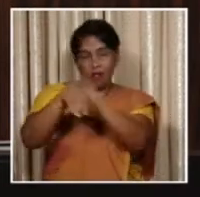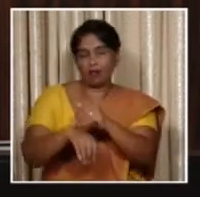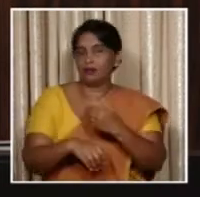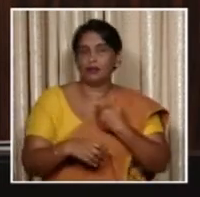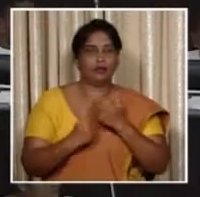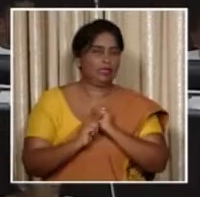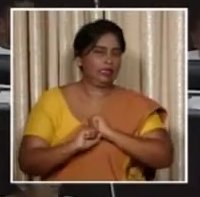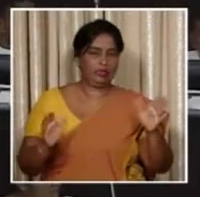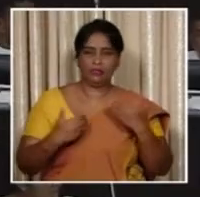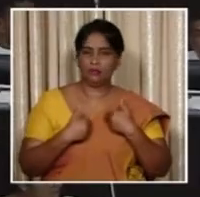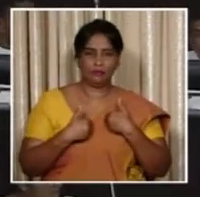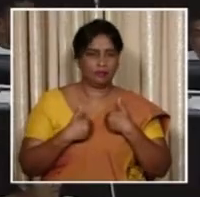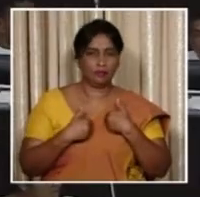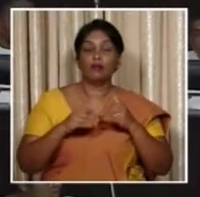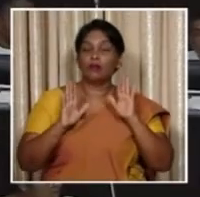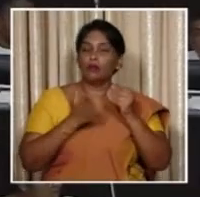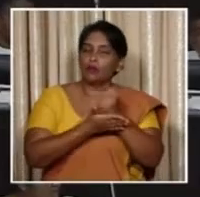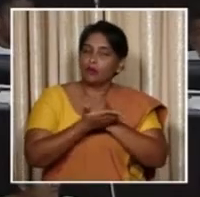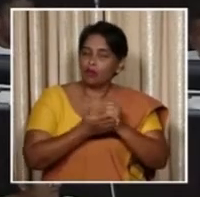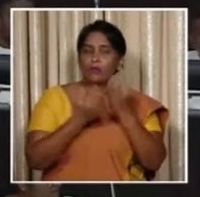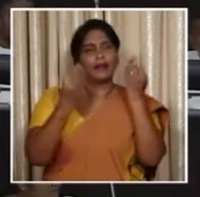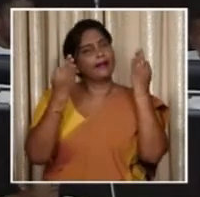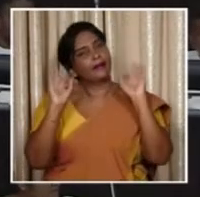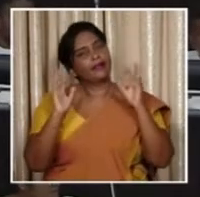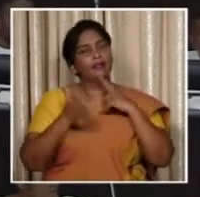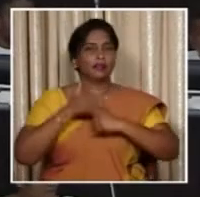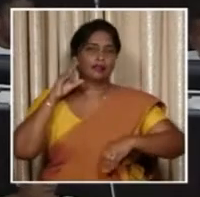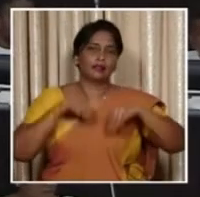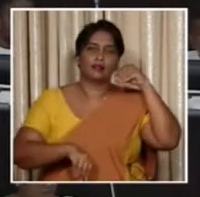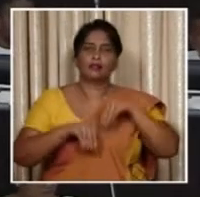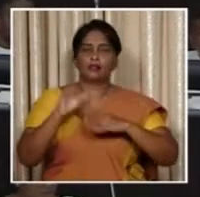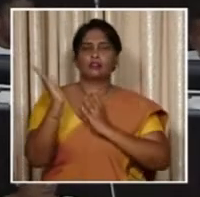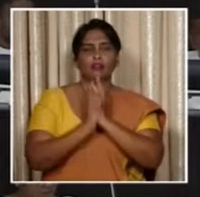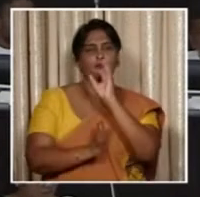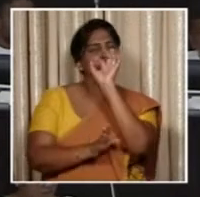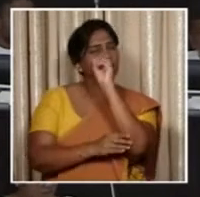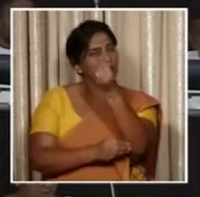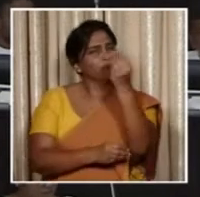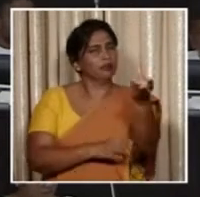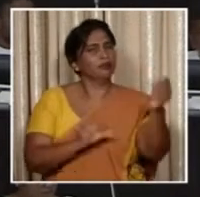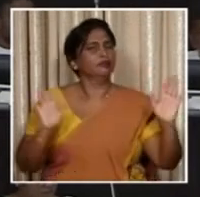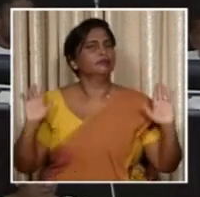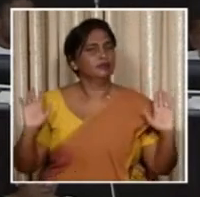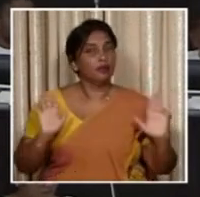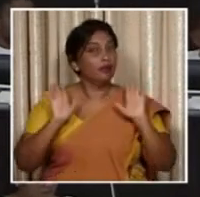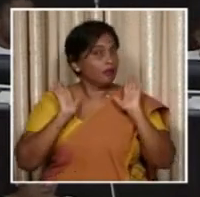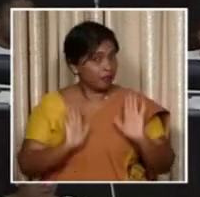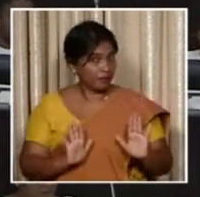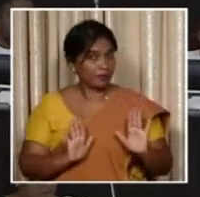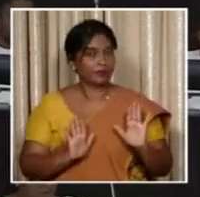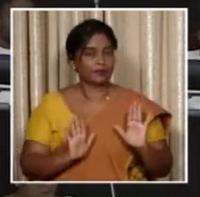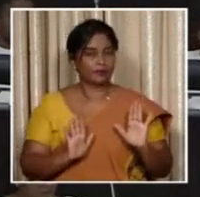වමනාවක් අපිට නැහැ. හැම කෙනාටම නිදහසේ තමන්ගේ දේශපාලනය කරන්න අයිතිය තහවුරු කරනවා වගේම හැබැයි